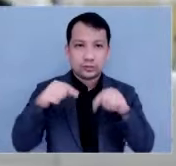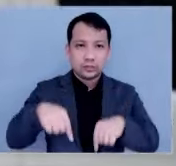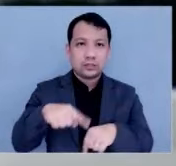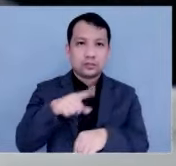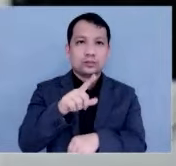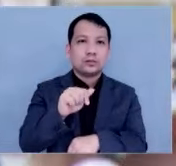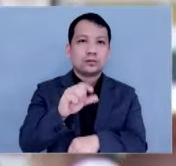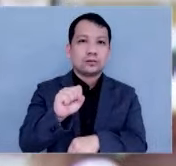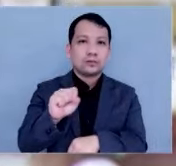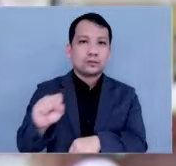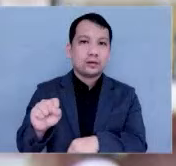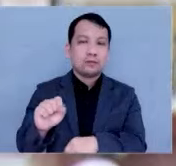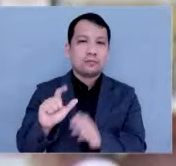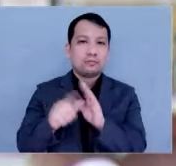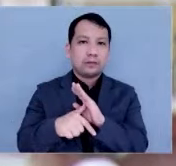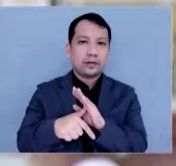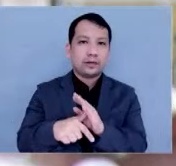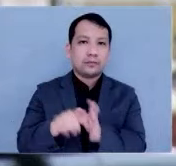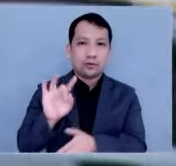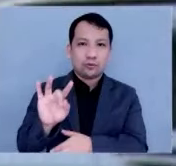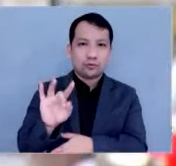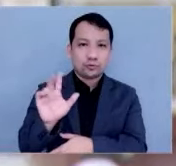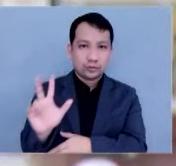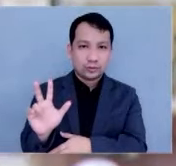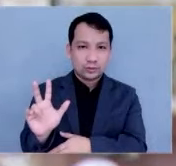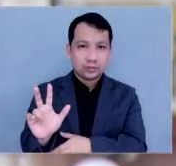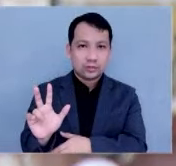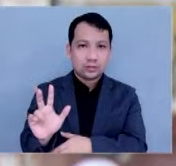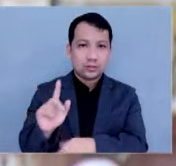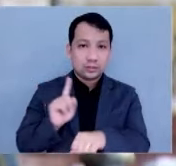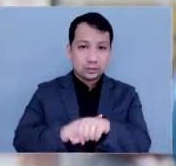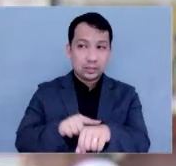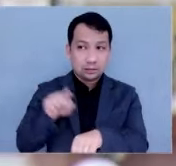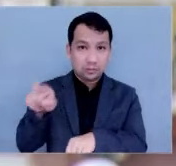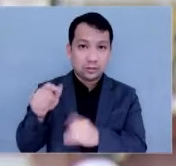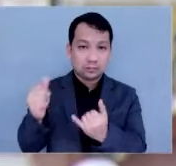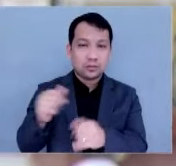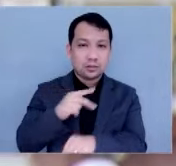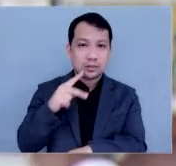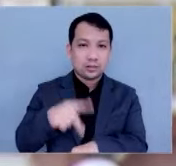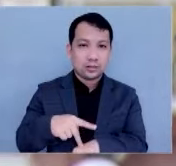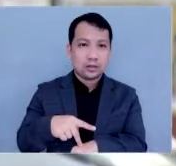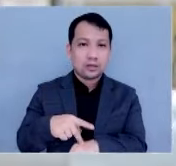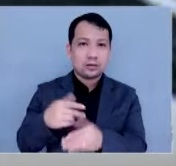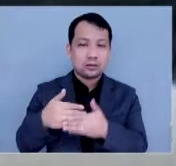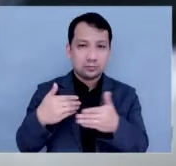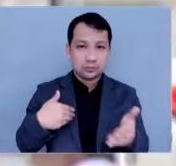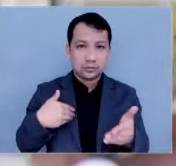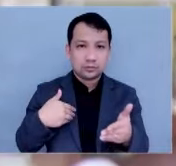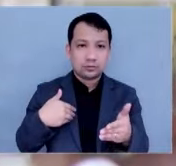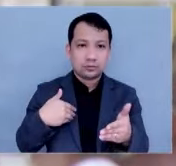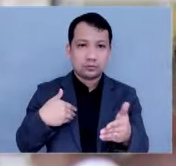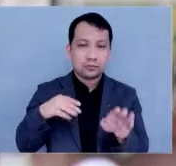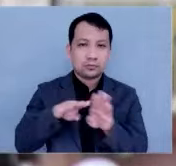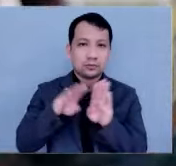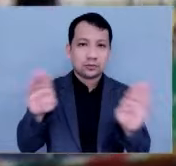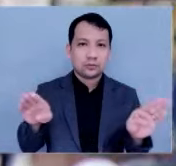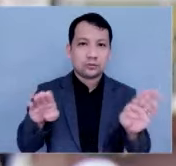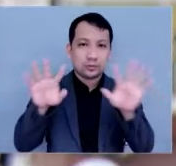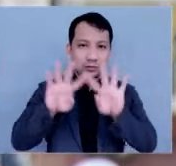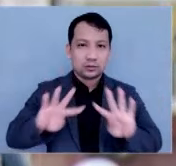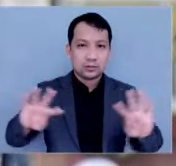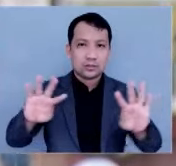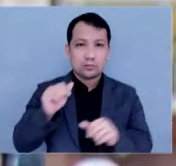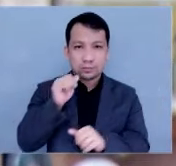mangyayari yan mamayang 8:30 ngi oras diyan sa Pilipinas bago siya sumabak sa opening ng Asan summit